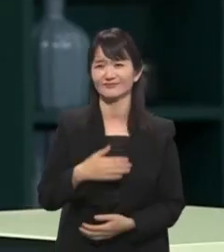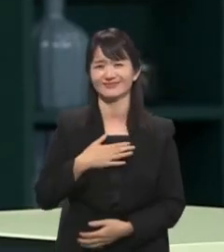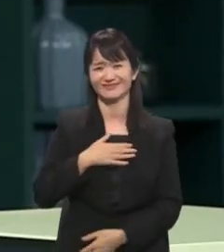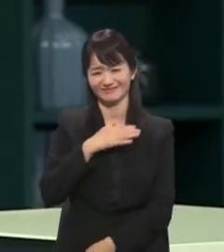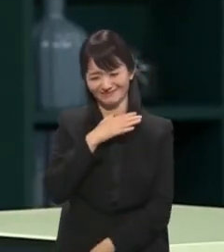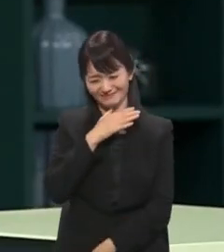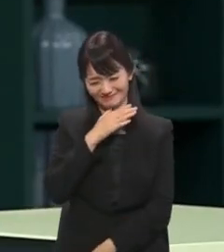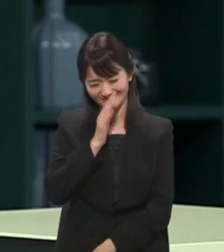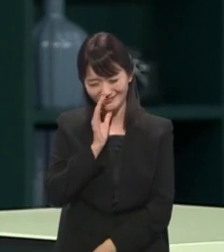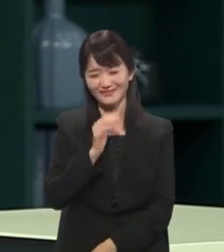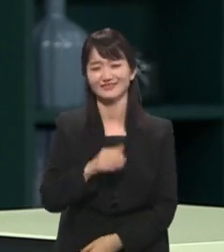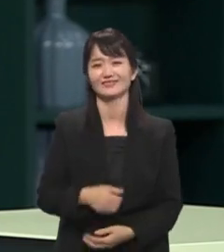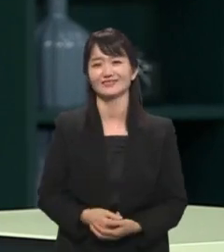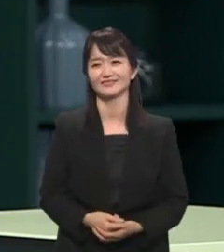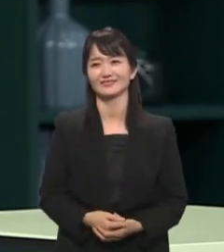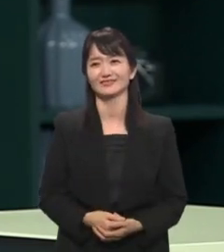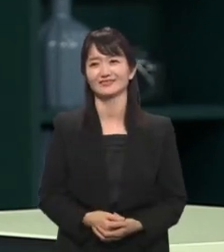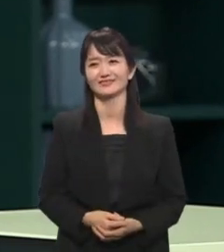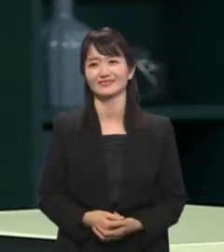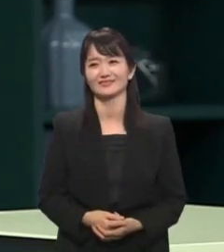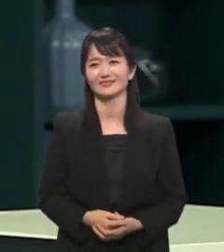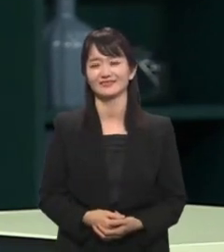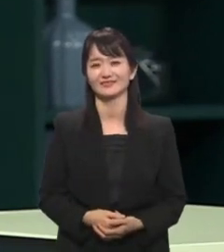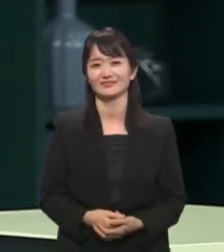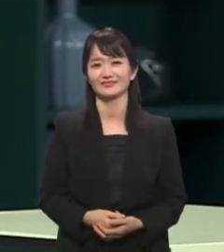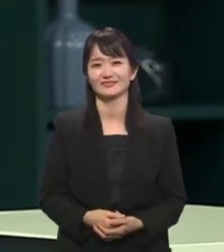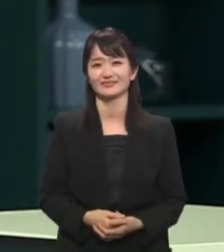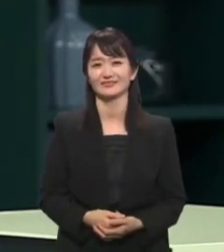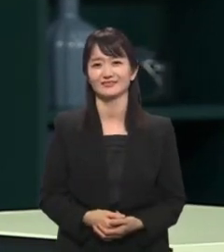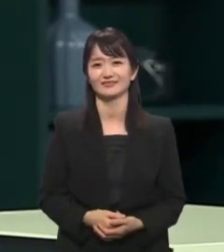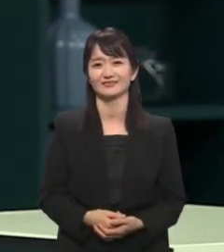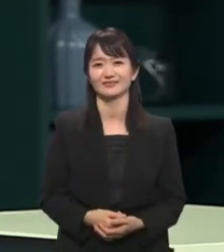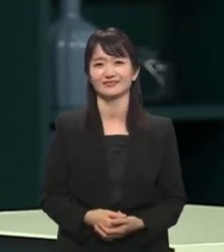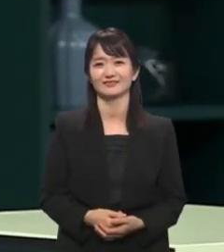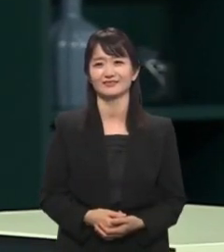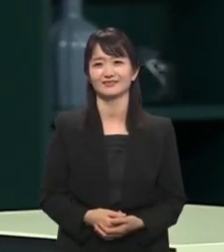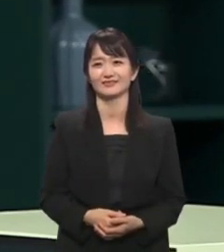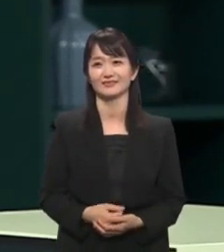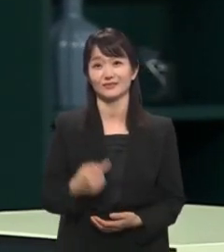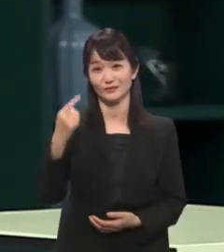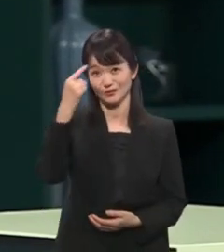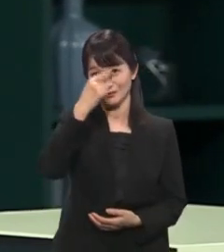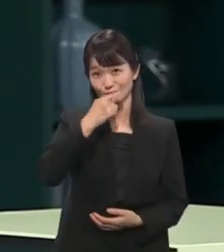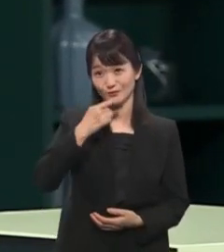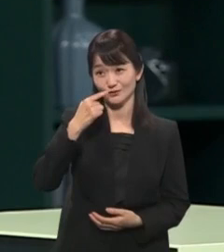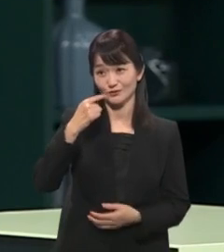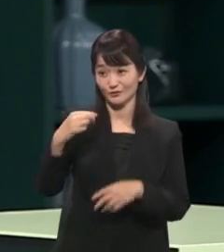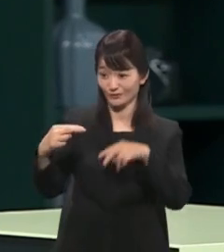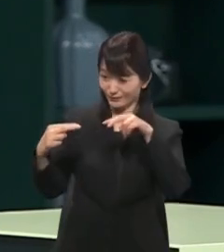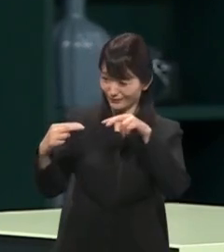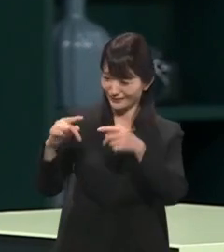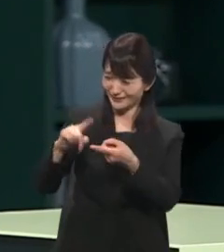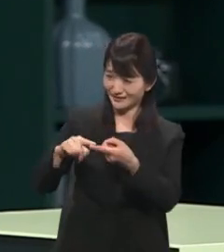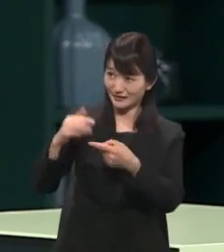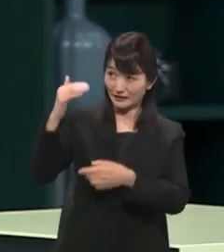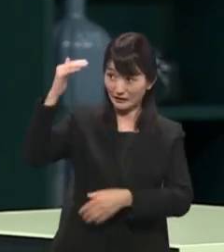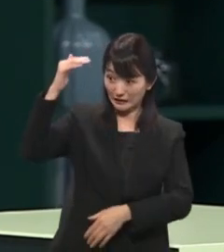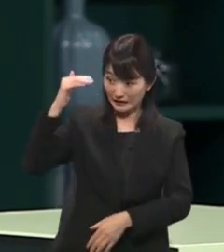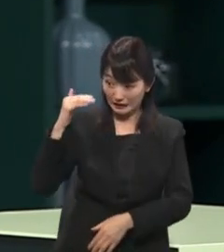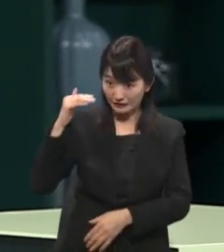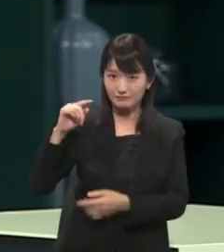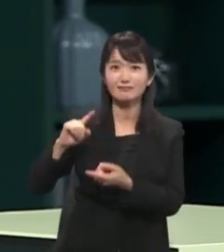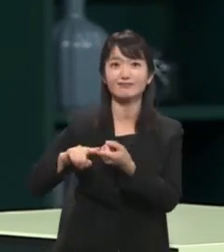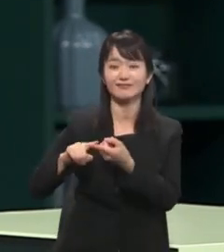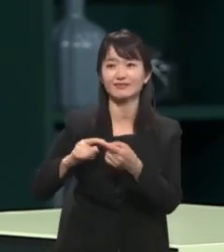먹었습니다. 저기 근데 뭐 그대로세요. 키는 그대로입니다. 근데